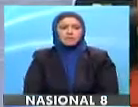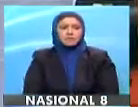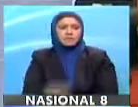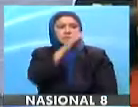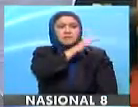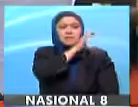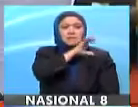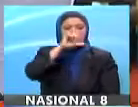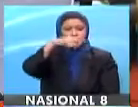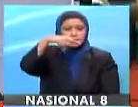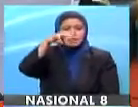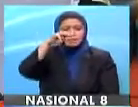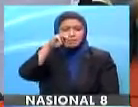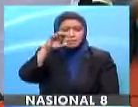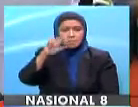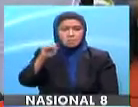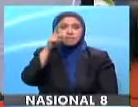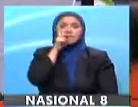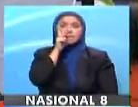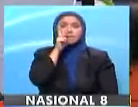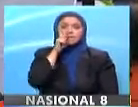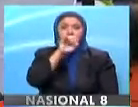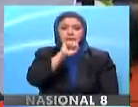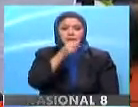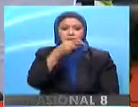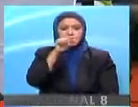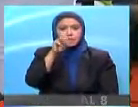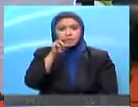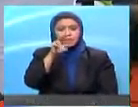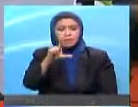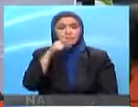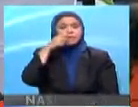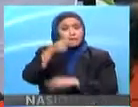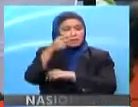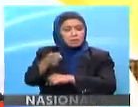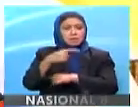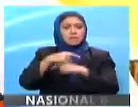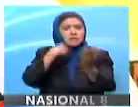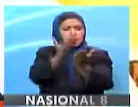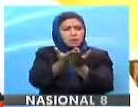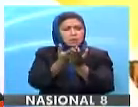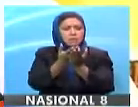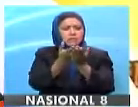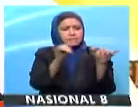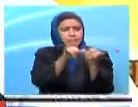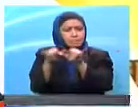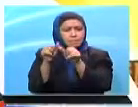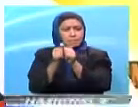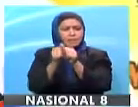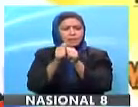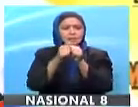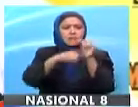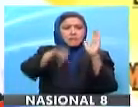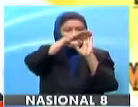Pengerusi GPMS Kedah Syamsul Baha Abdul Rani berkata cadangan mewujudkan sekolah satu aliran juga selaras dengan perkara 152